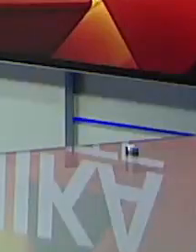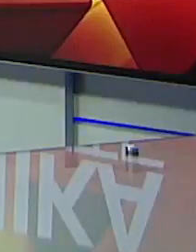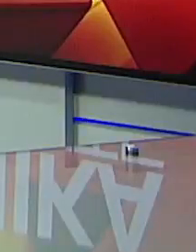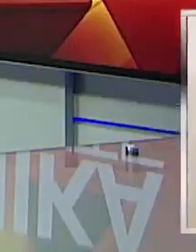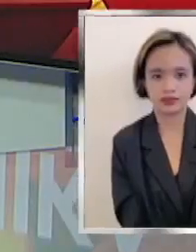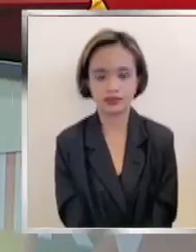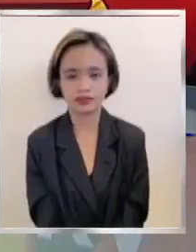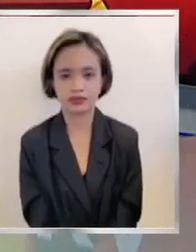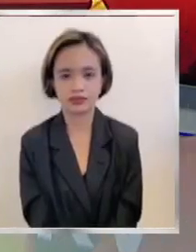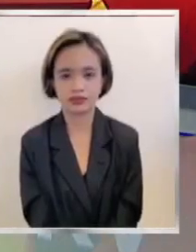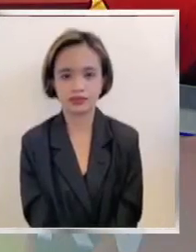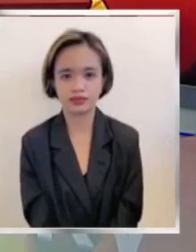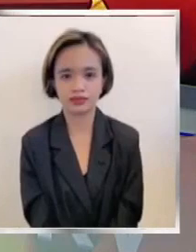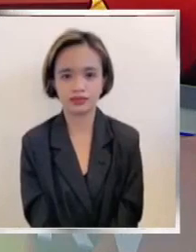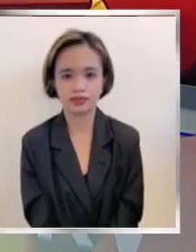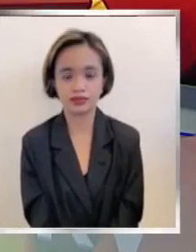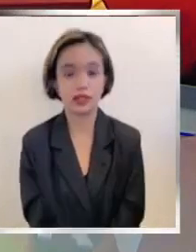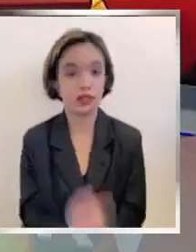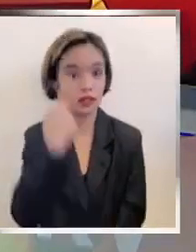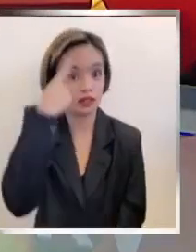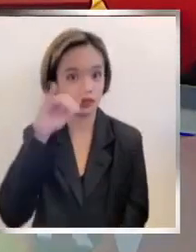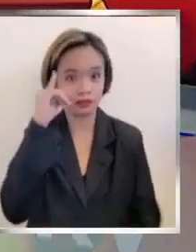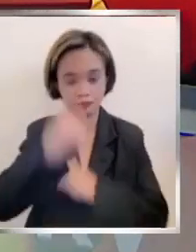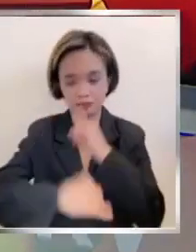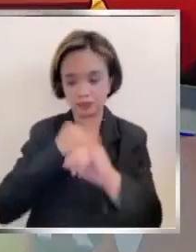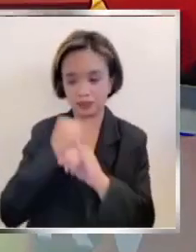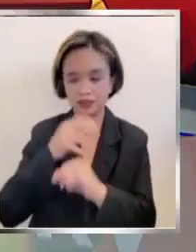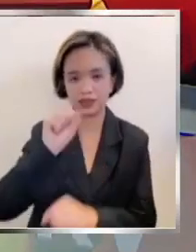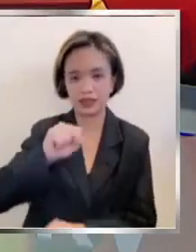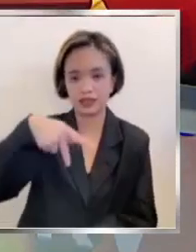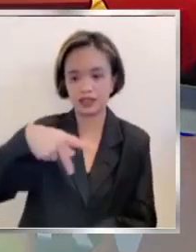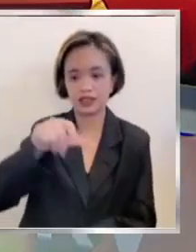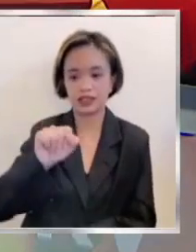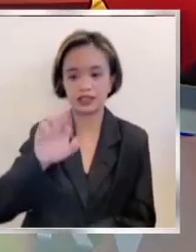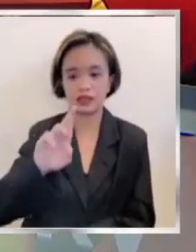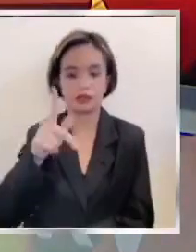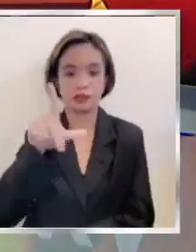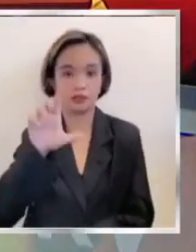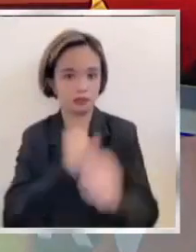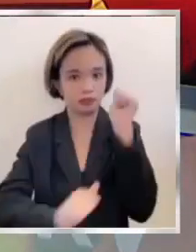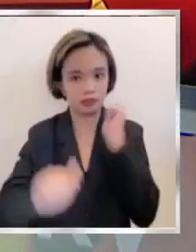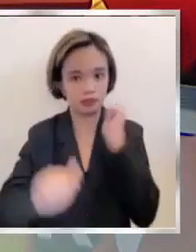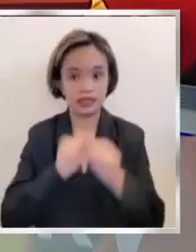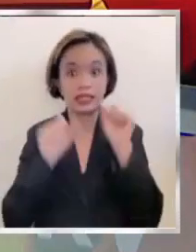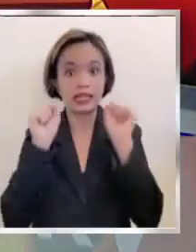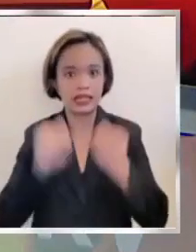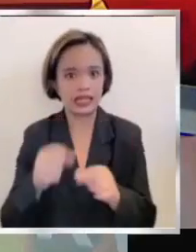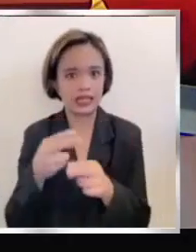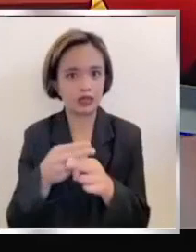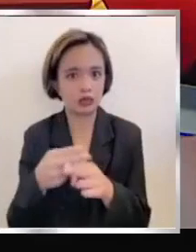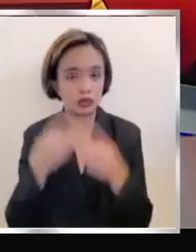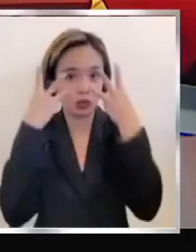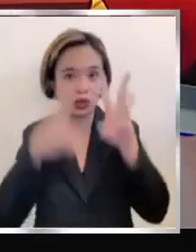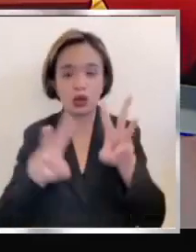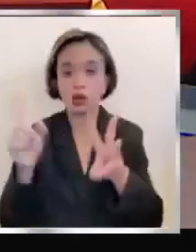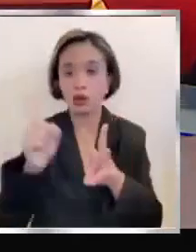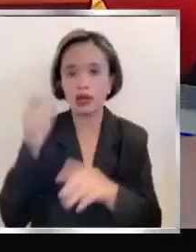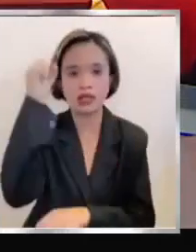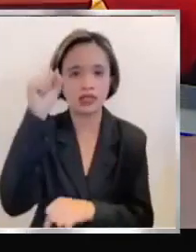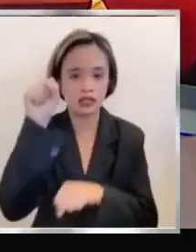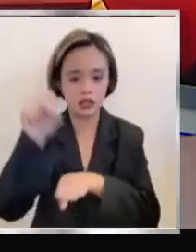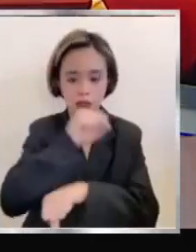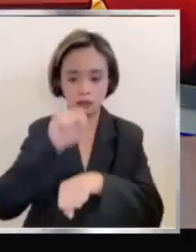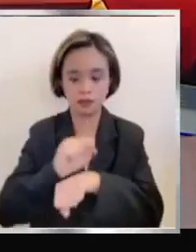Pang international na ang sparkle heartthrob na si Kim Santan. Mapapanood siya soon sa isang upcoming Singaporean movie at